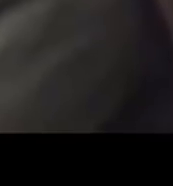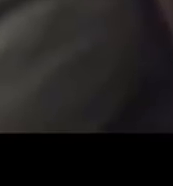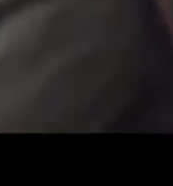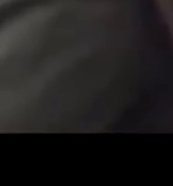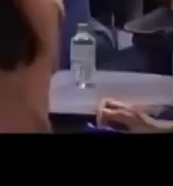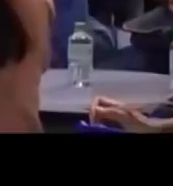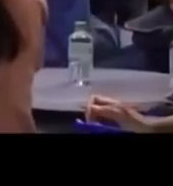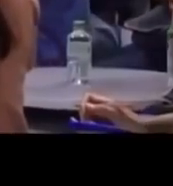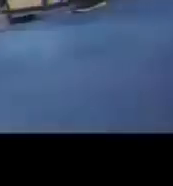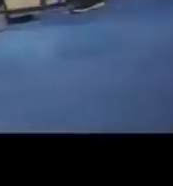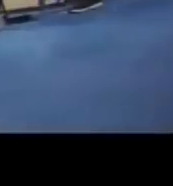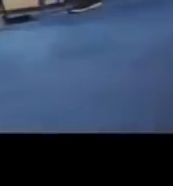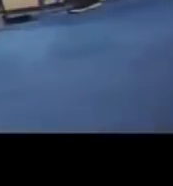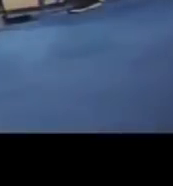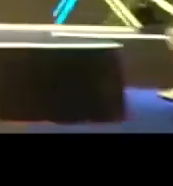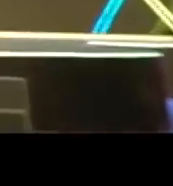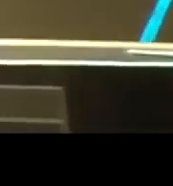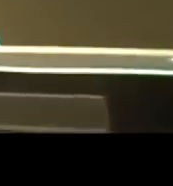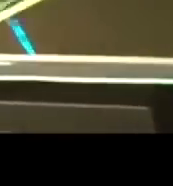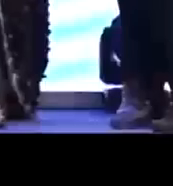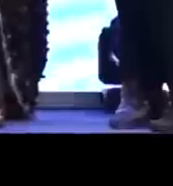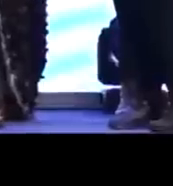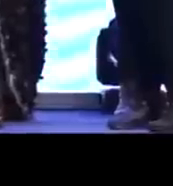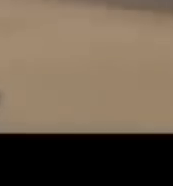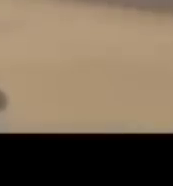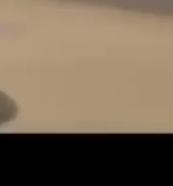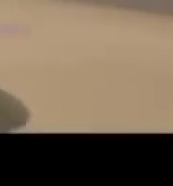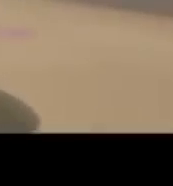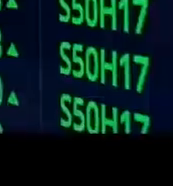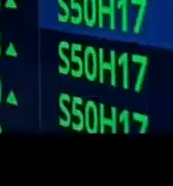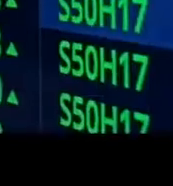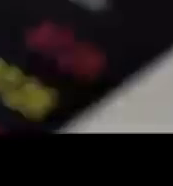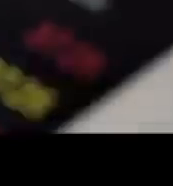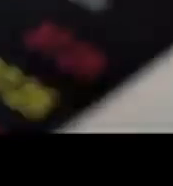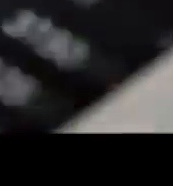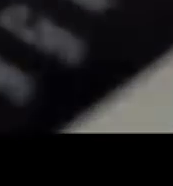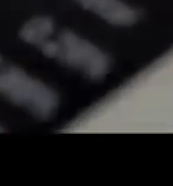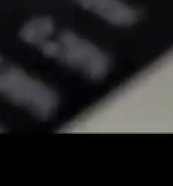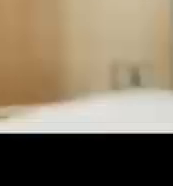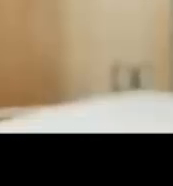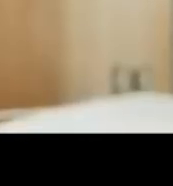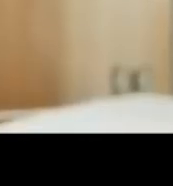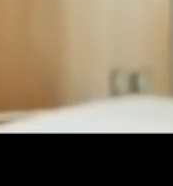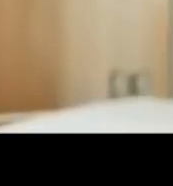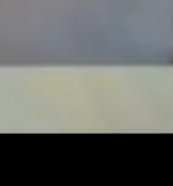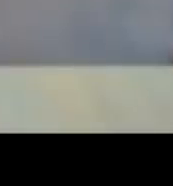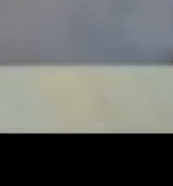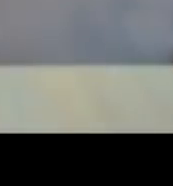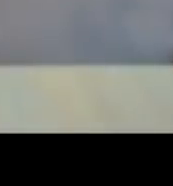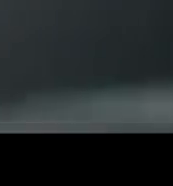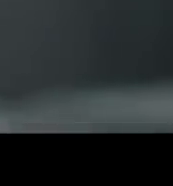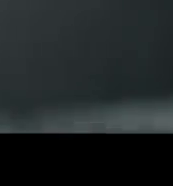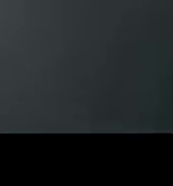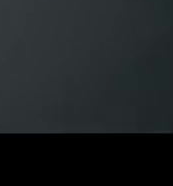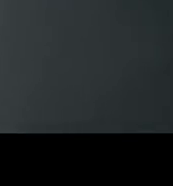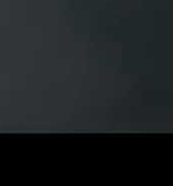ทันคิดใหม่ทุกๆวันสร้างมันขึ้นสร้างมันขึ้นแดกอยากเท่อยากสวยอยากรวยไม่มีหมูในอวยก็ทำขึ้นทำขึ้นทำมันขึ้นมาดิตัวเราลูกเราหลานเ